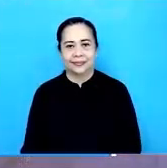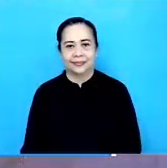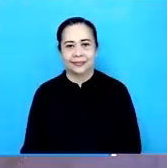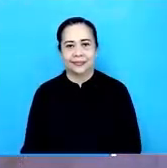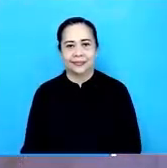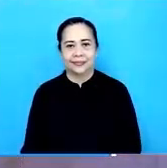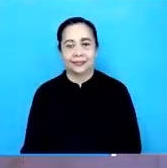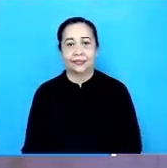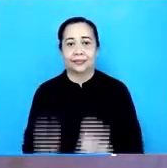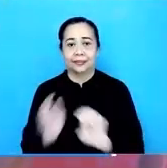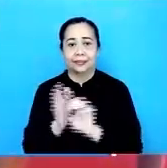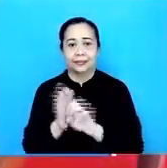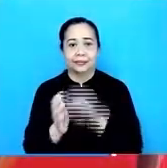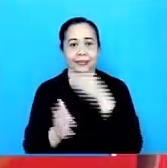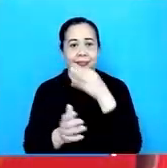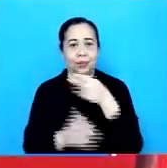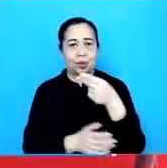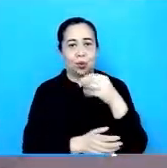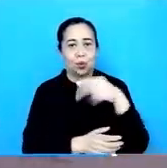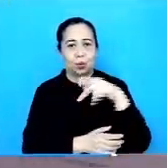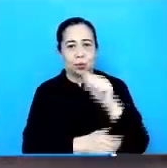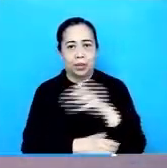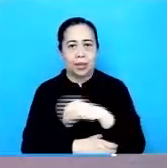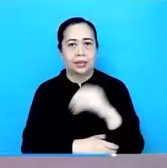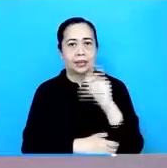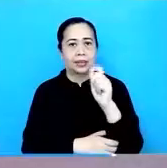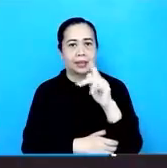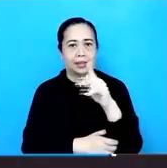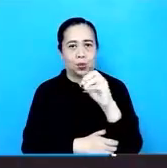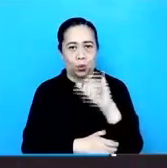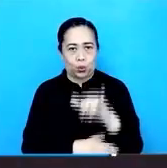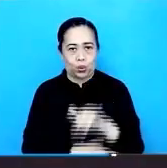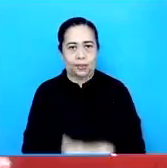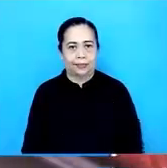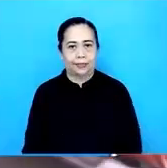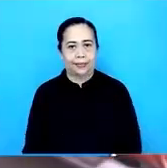Tulad ng paborito nating hopya at tikoy.